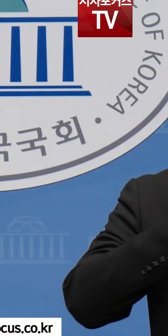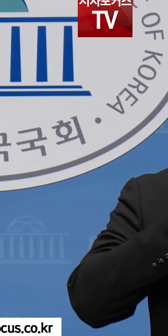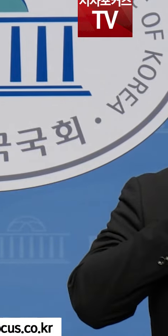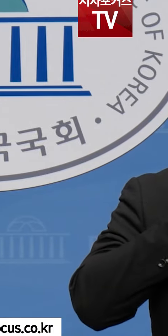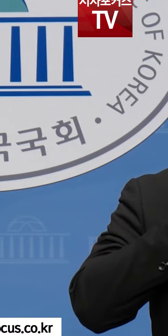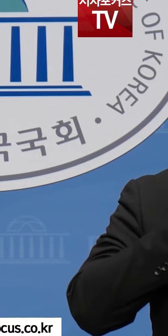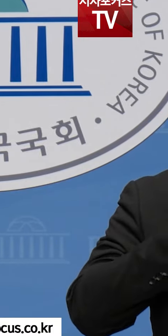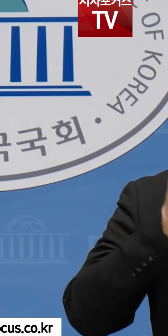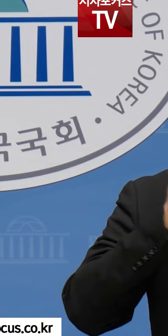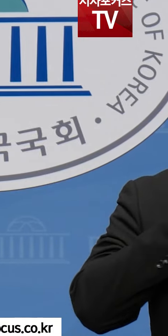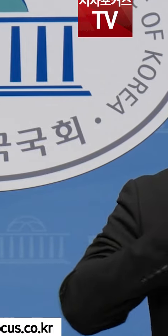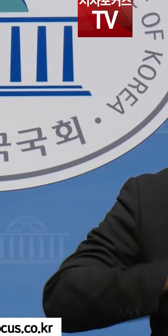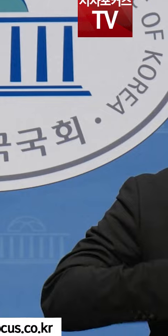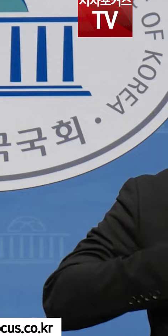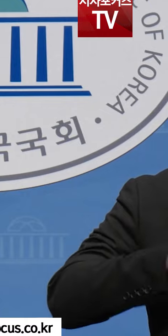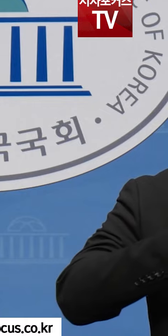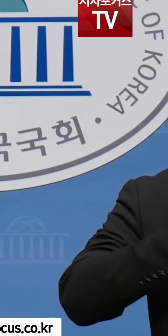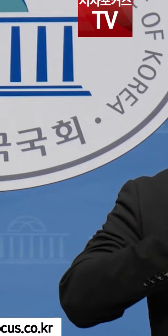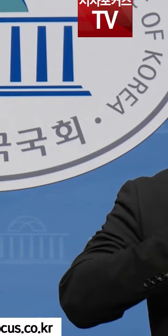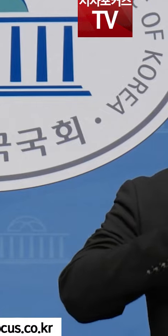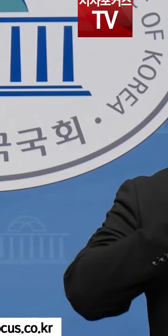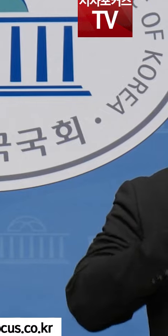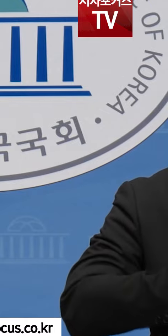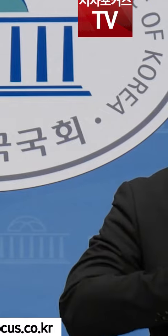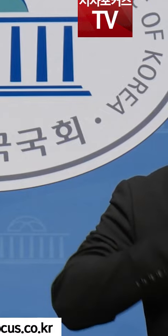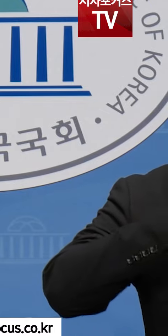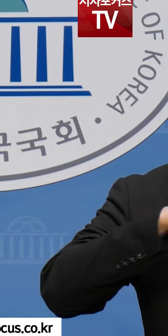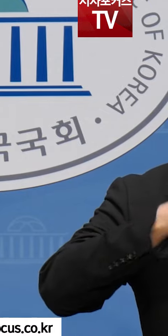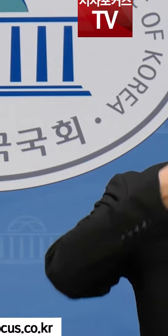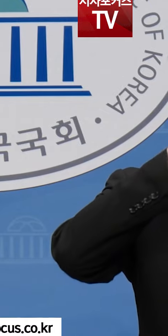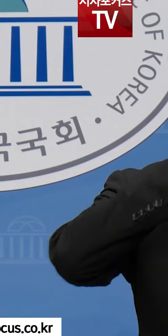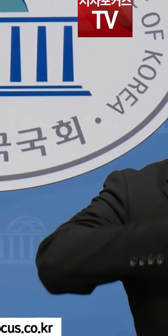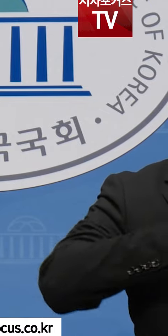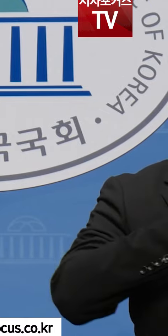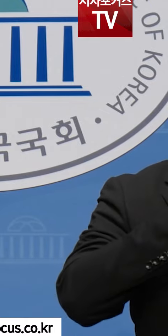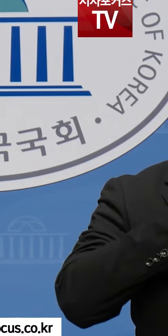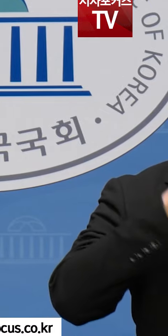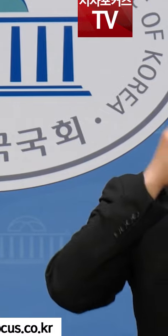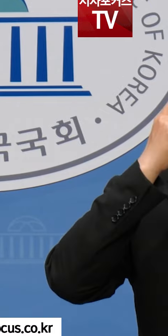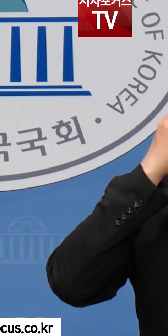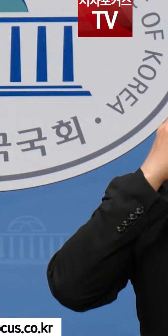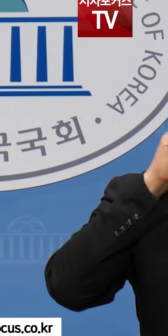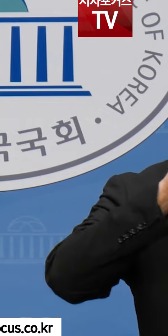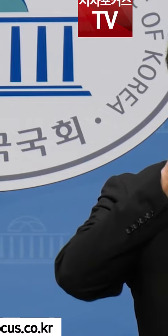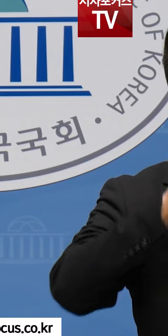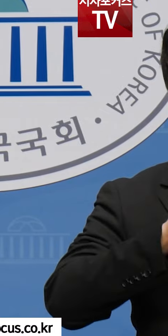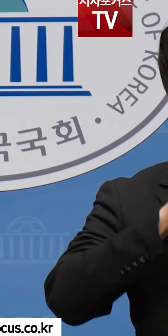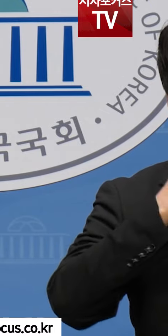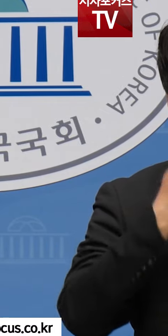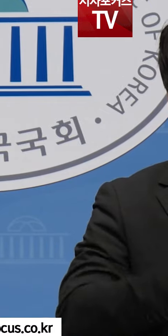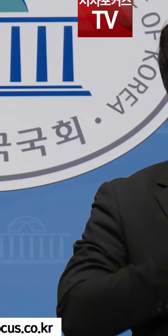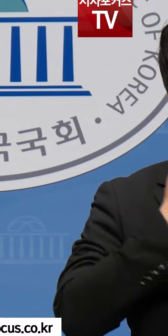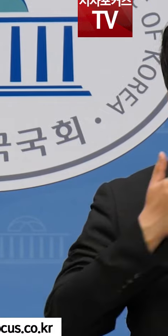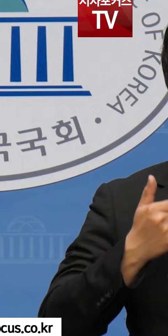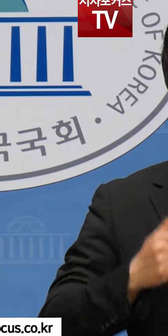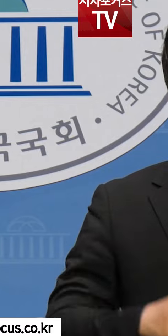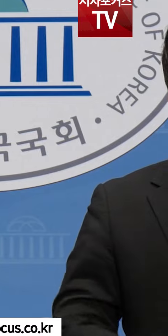왜곡해 정략적 이득만 노리는 이들의 행태가 개탄스러울 뿐입니다.